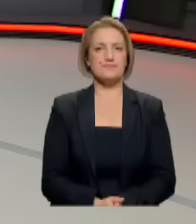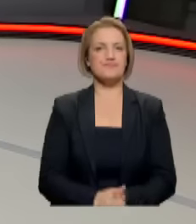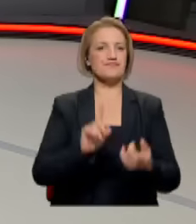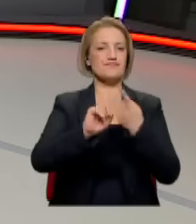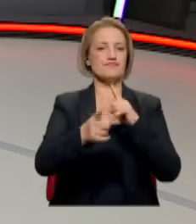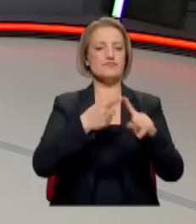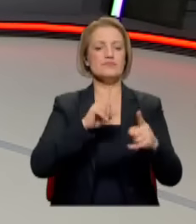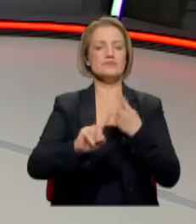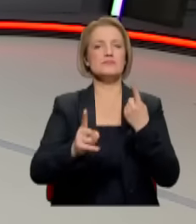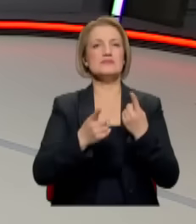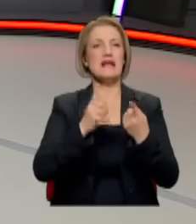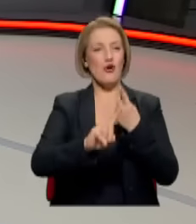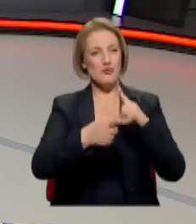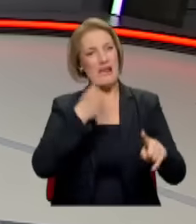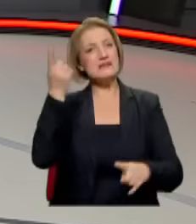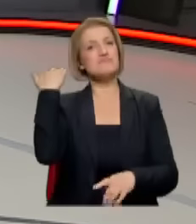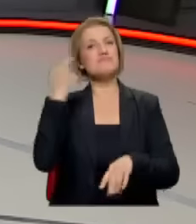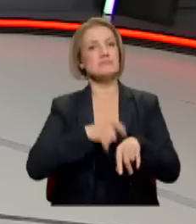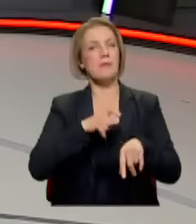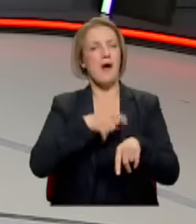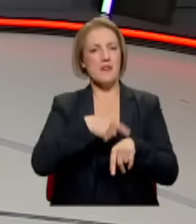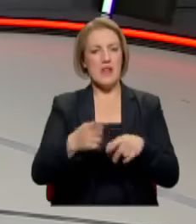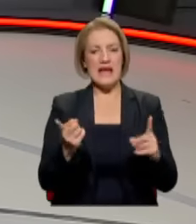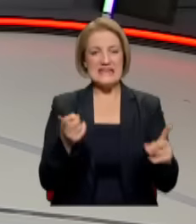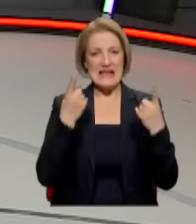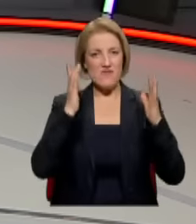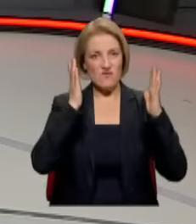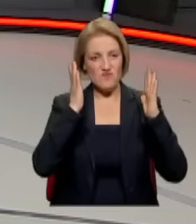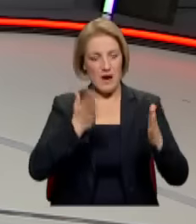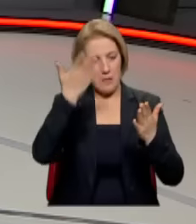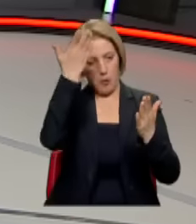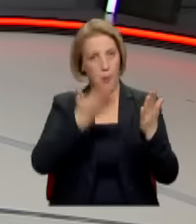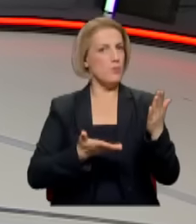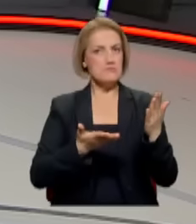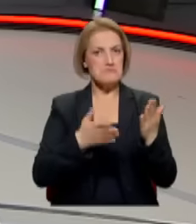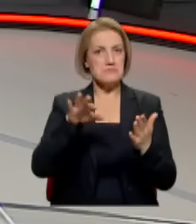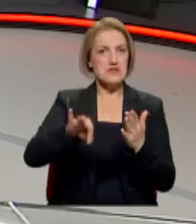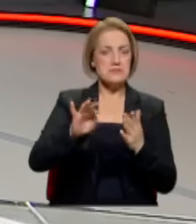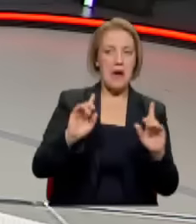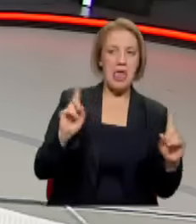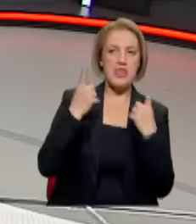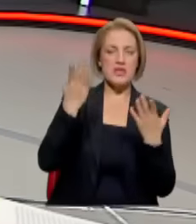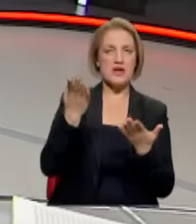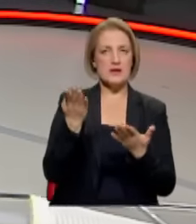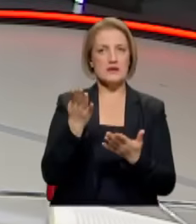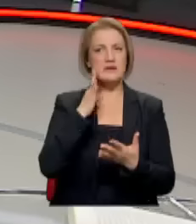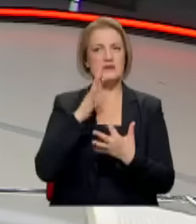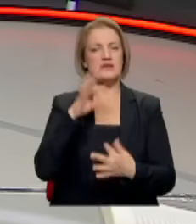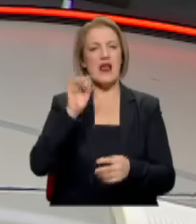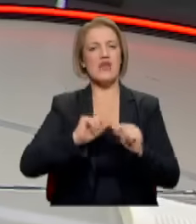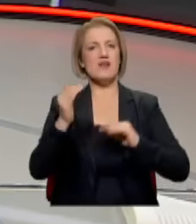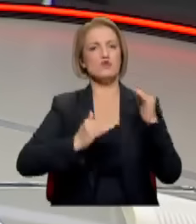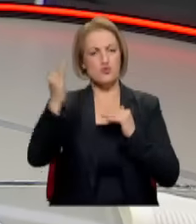Osmanlı'da olmayan yetkilere rağmen sizin kendi iktidarınız bir kere dinlenmiyor insanlar tarafından